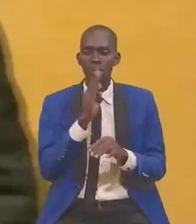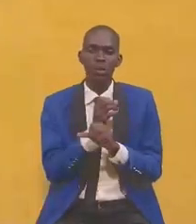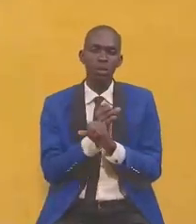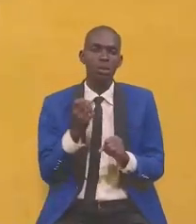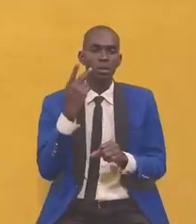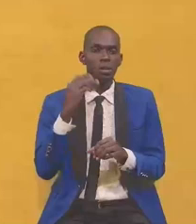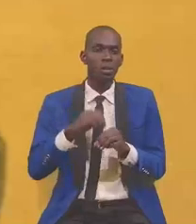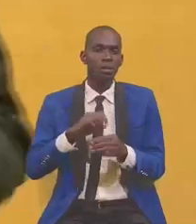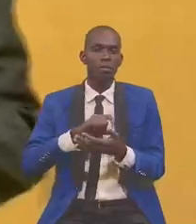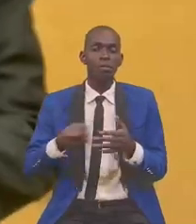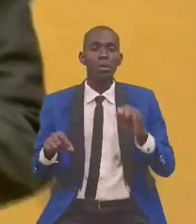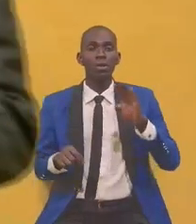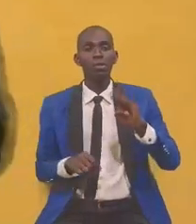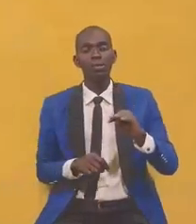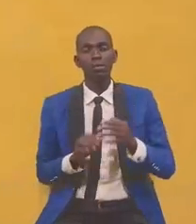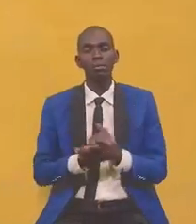14,